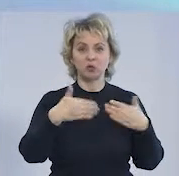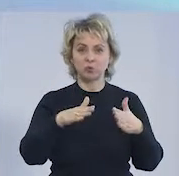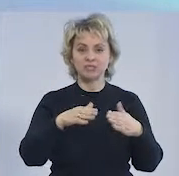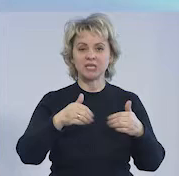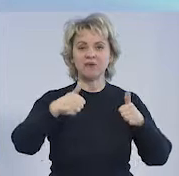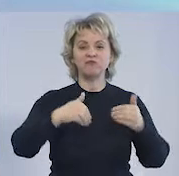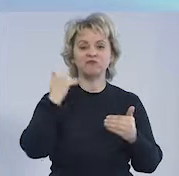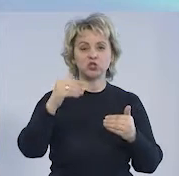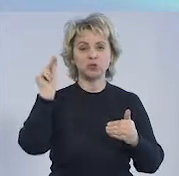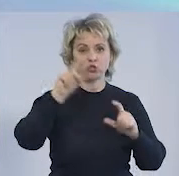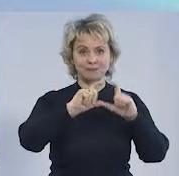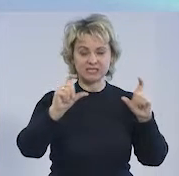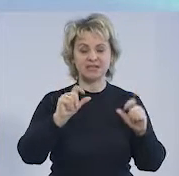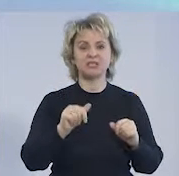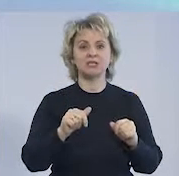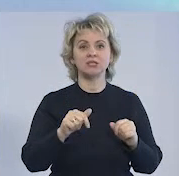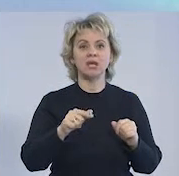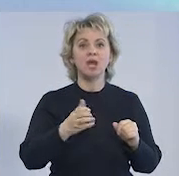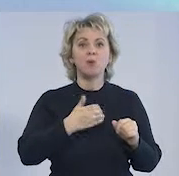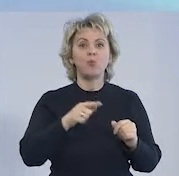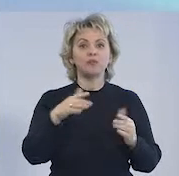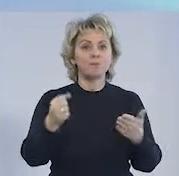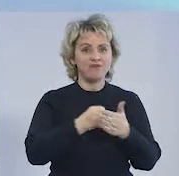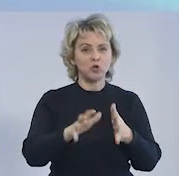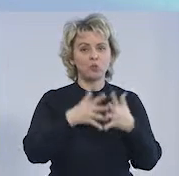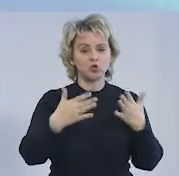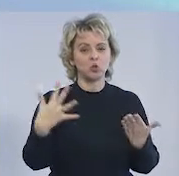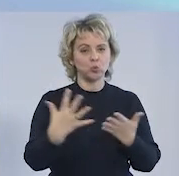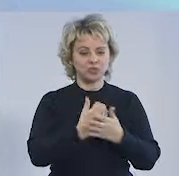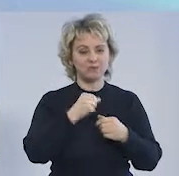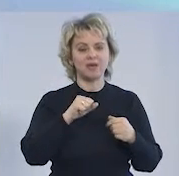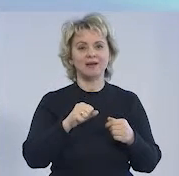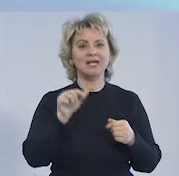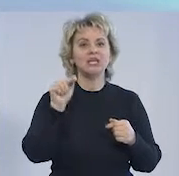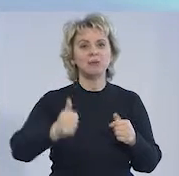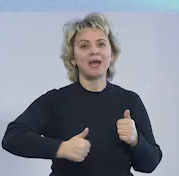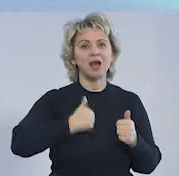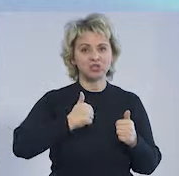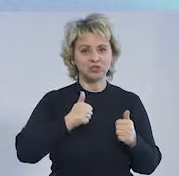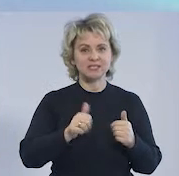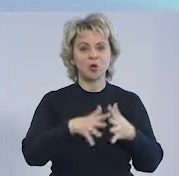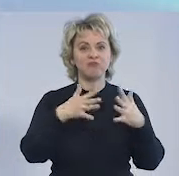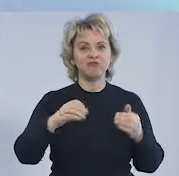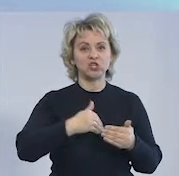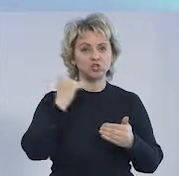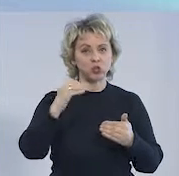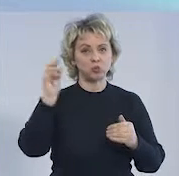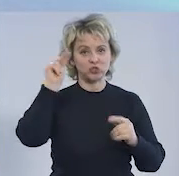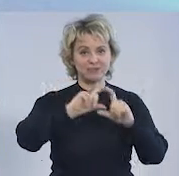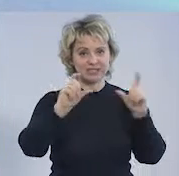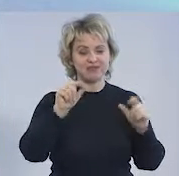выпускники высшего учебного заведения добиваются значительных успехов, ими гордится высшее учебное